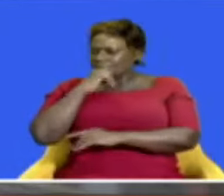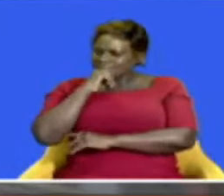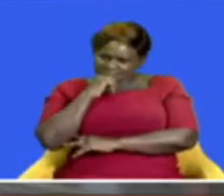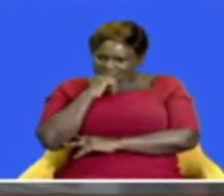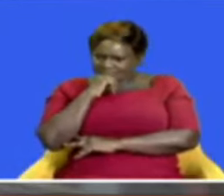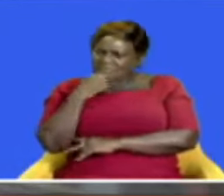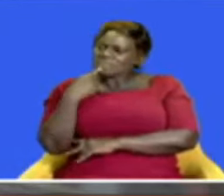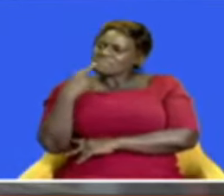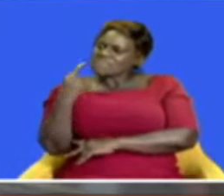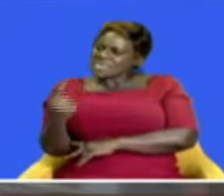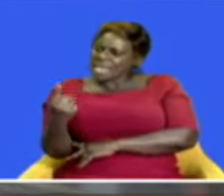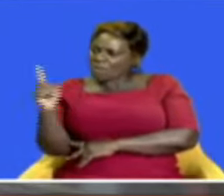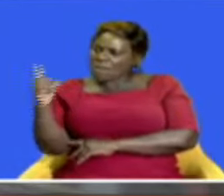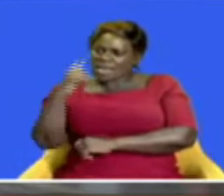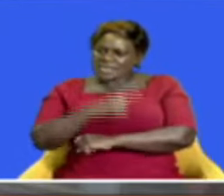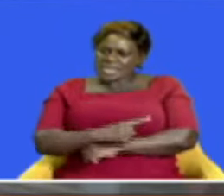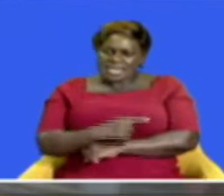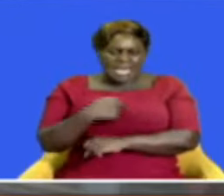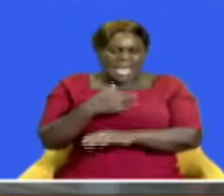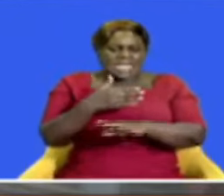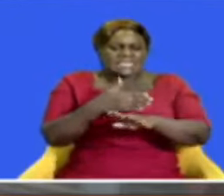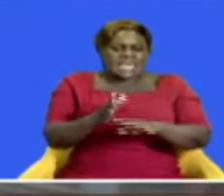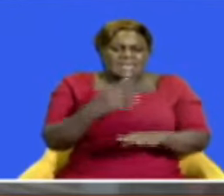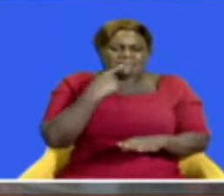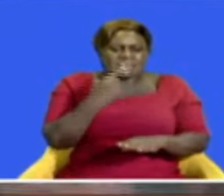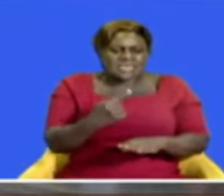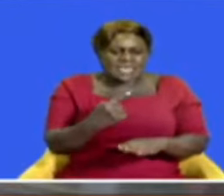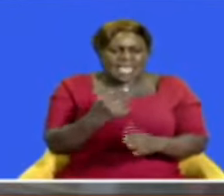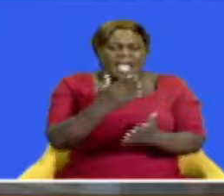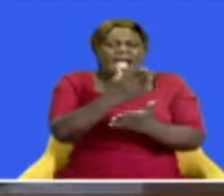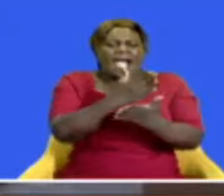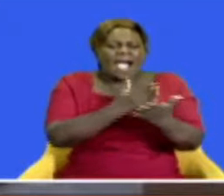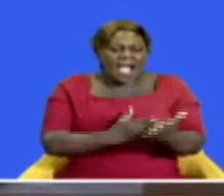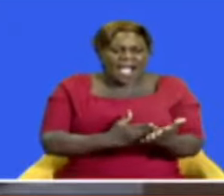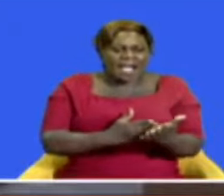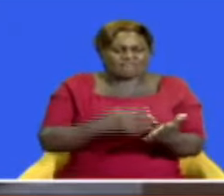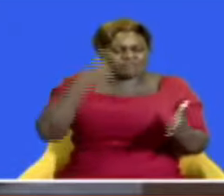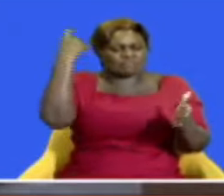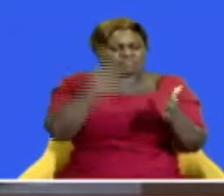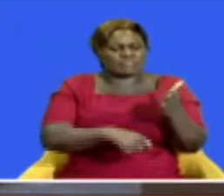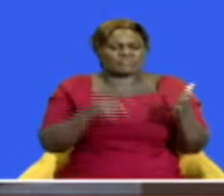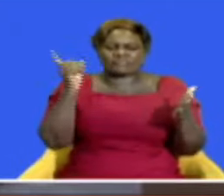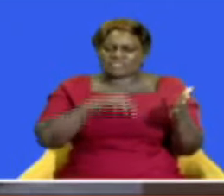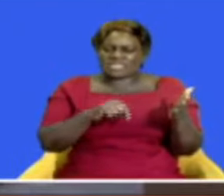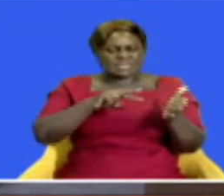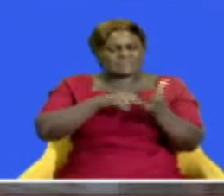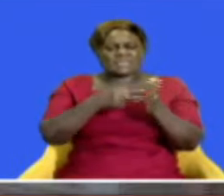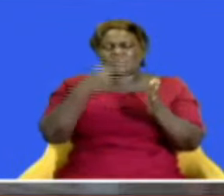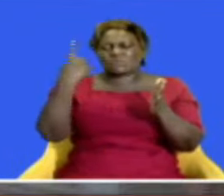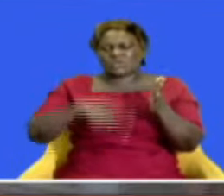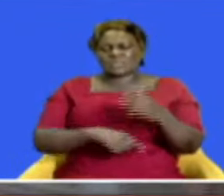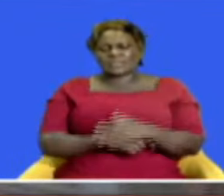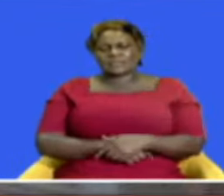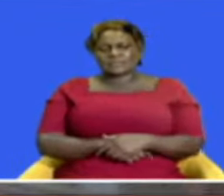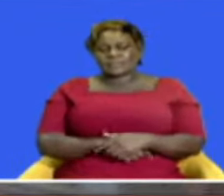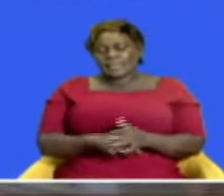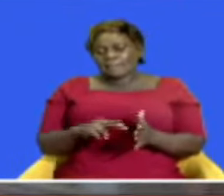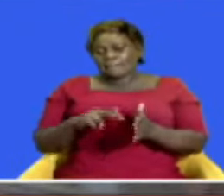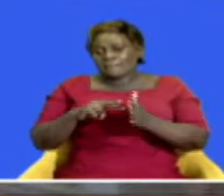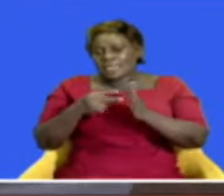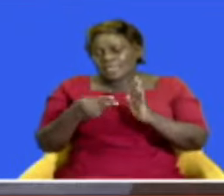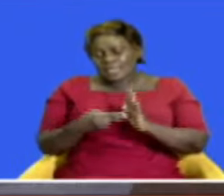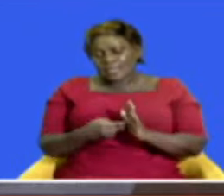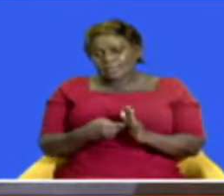mimi ninapata 100 kwa siku. Nikituma ile 100 sasa nusu yake tayari ishakatwa. Inamaanisha nini kwa yule Mkenya? Inamaanisha